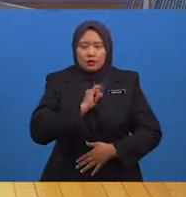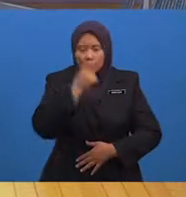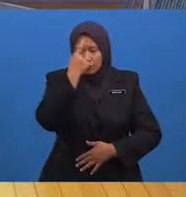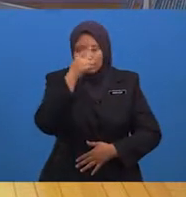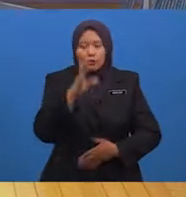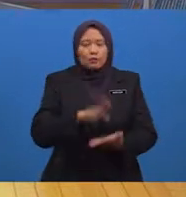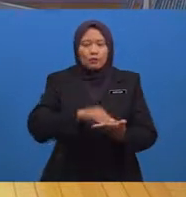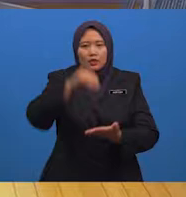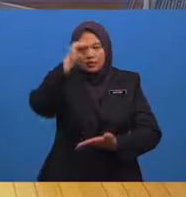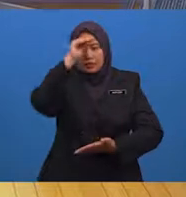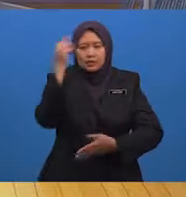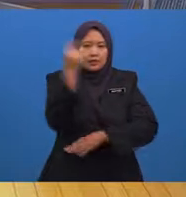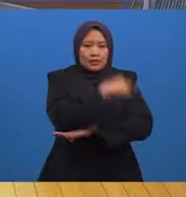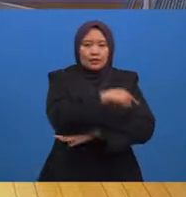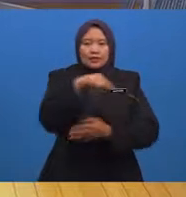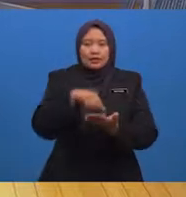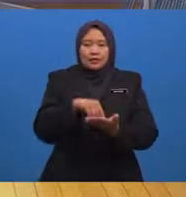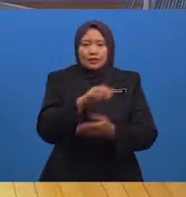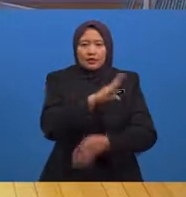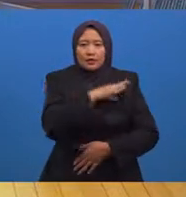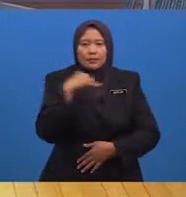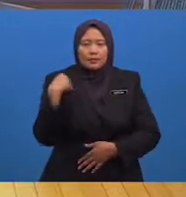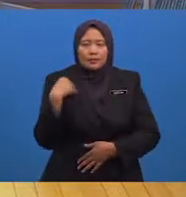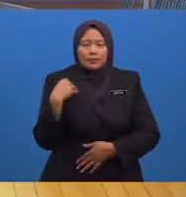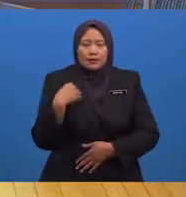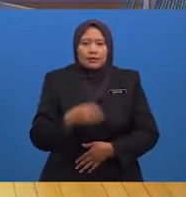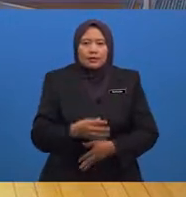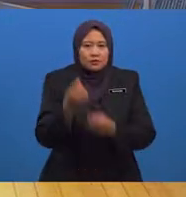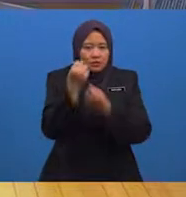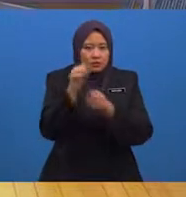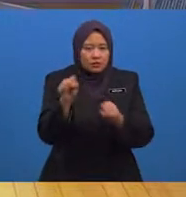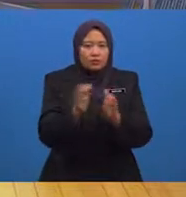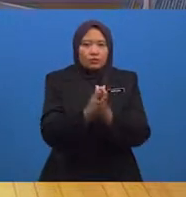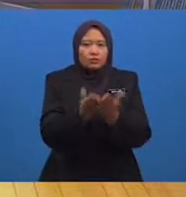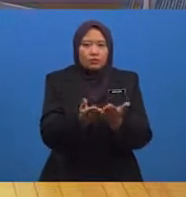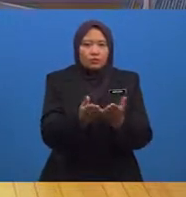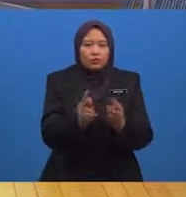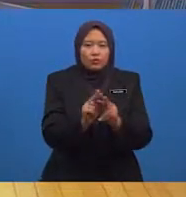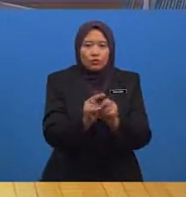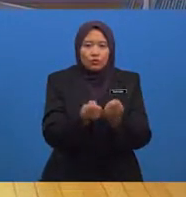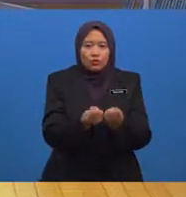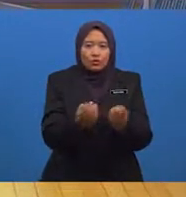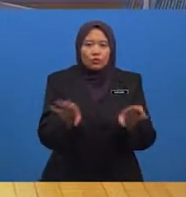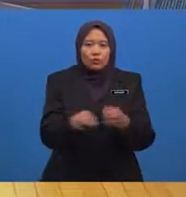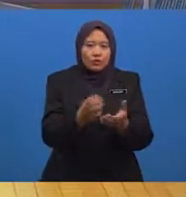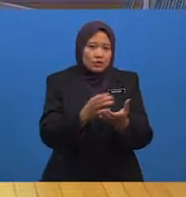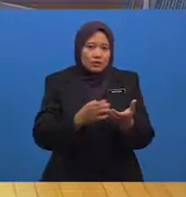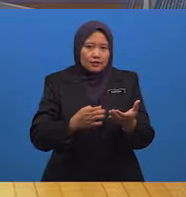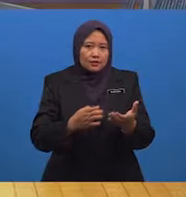ini dan dapat menyediakan buku nota untuk membuat catatan.